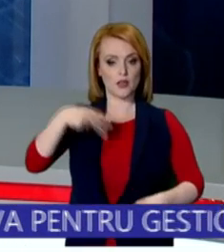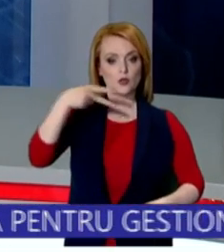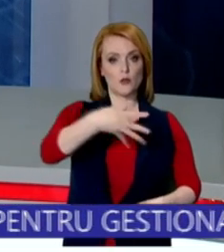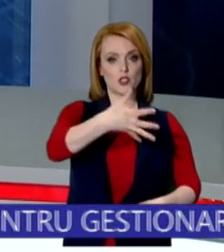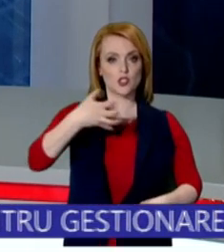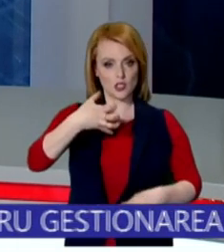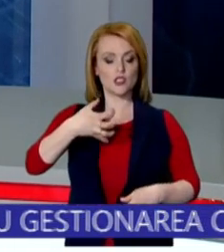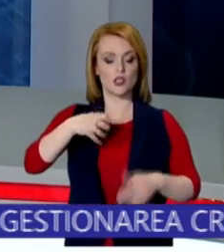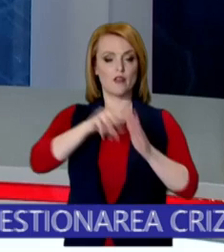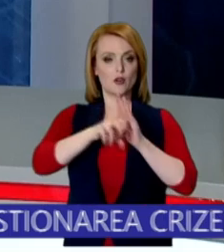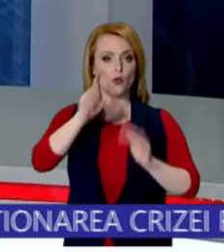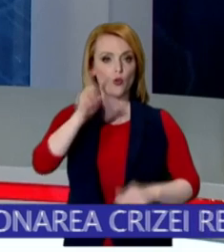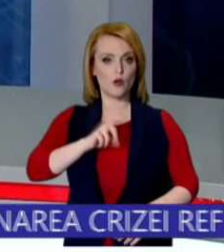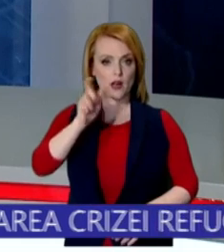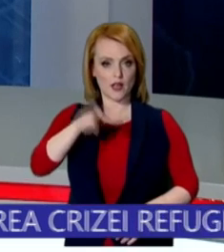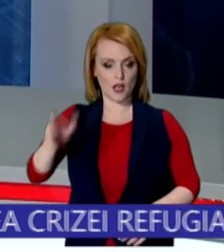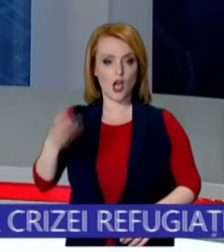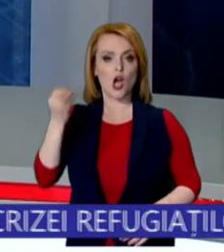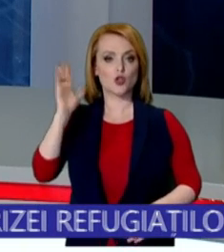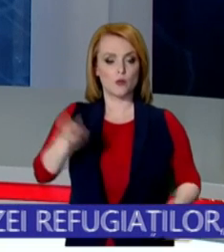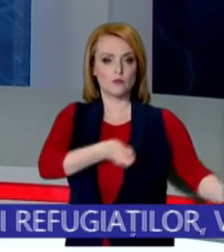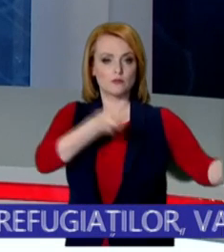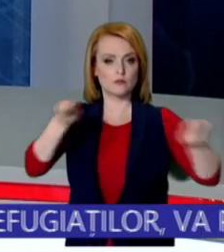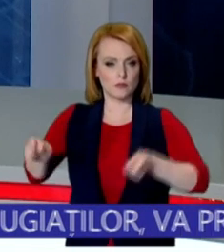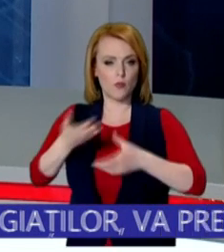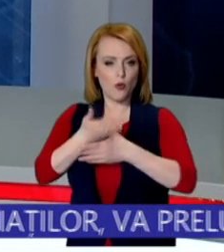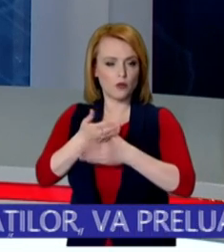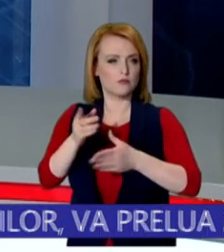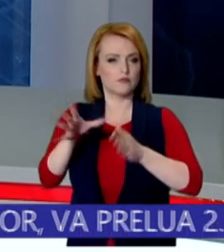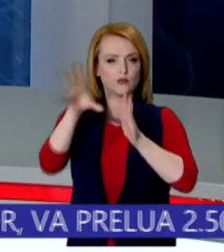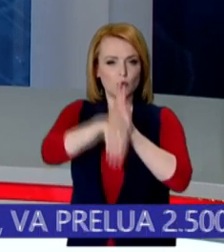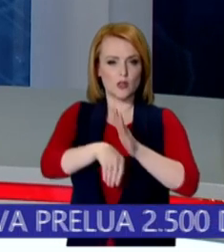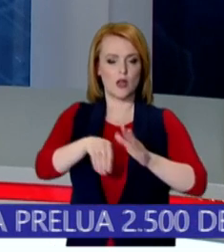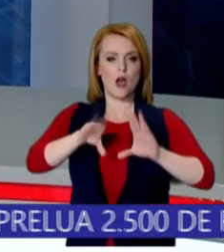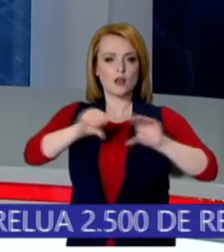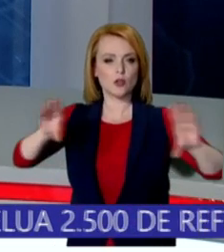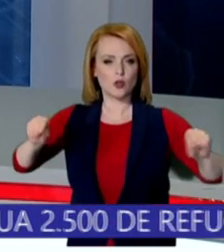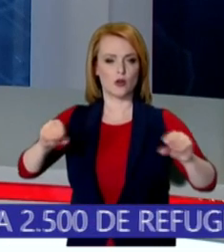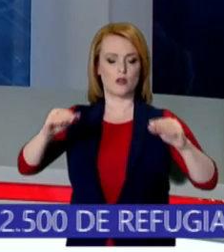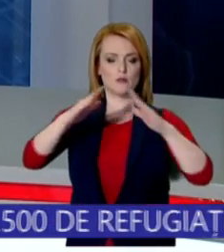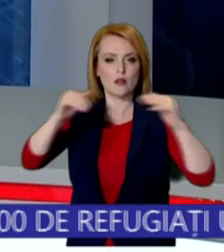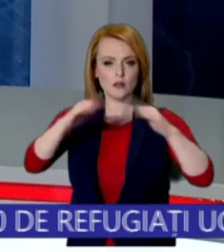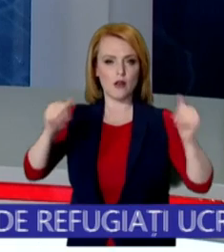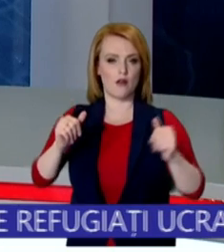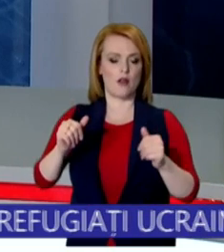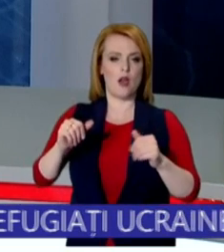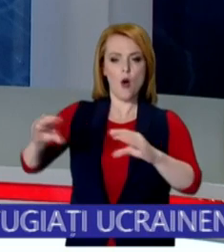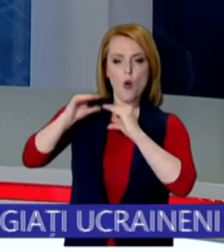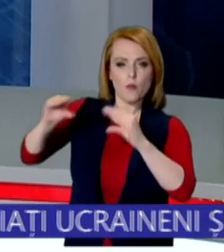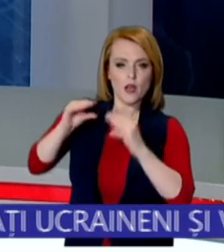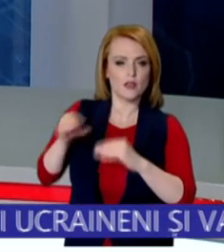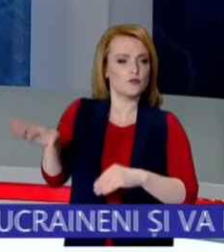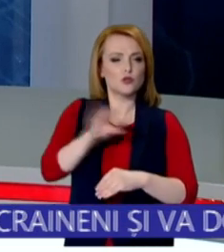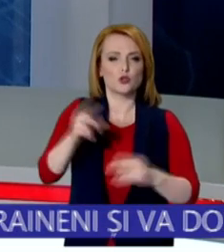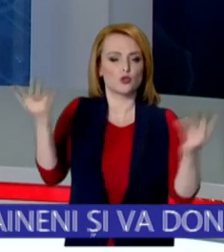ucraineni și va dona un lot umanitar format din 4 pliante, saci de dormit, saltele, corturi și alte obiecte de primă necesitate.